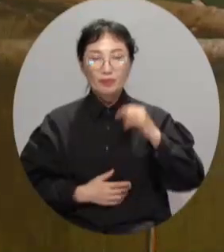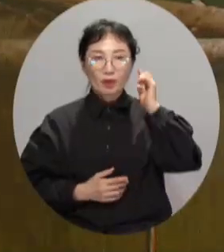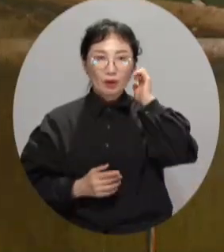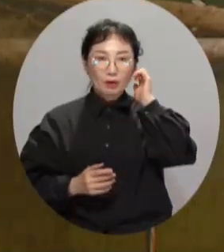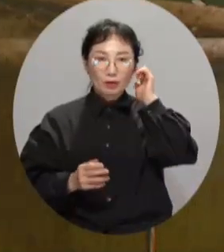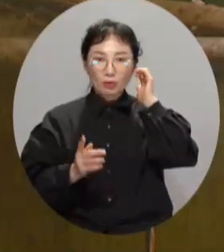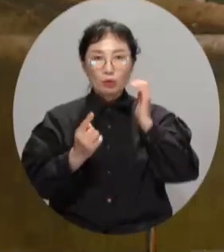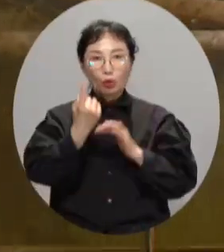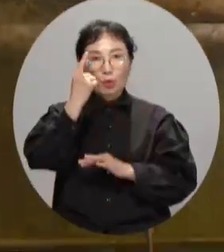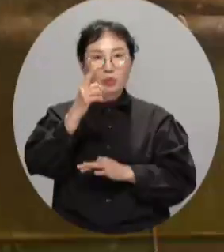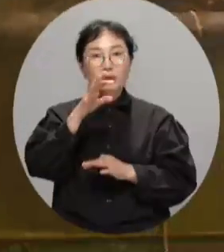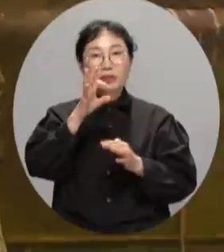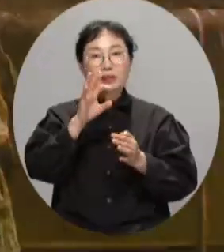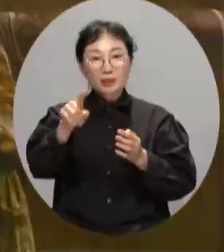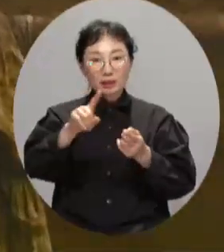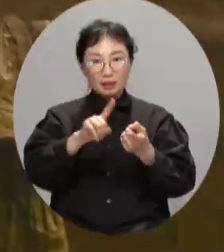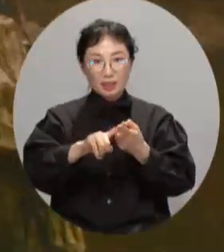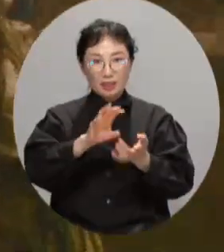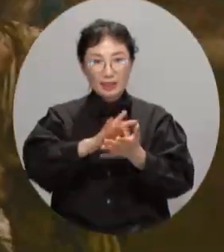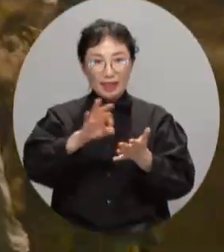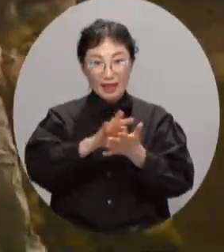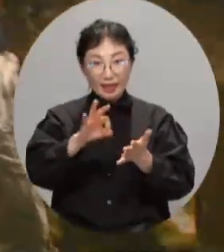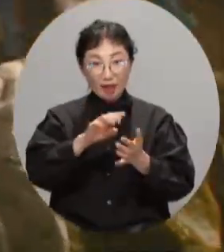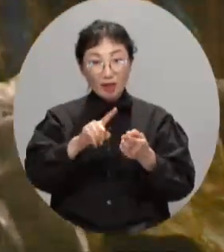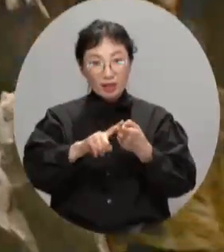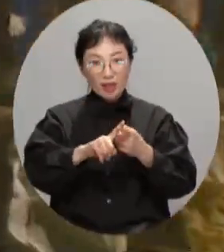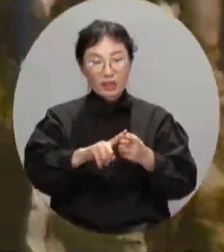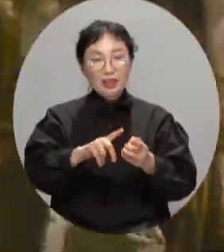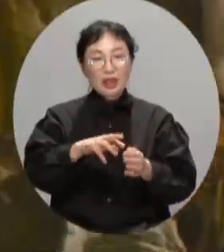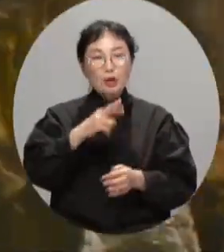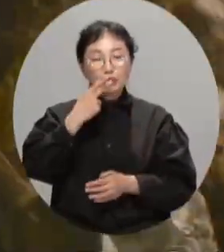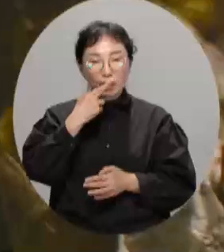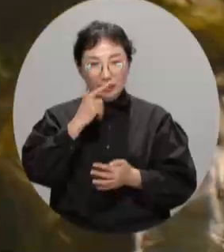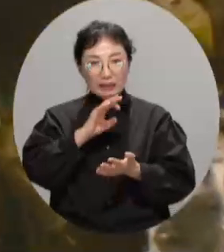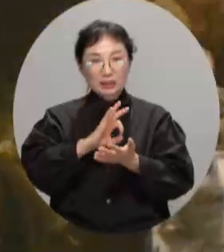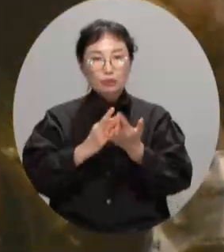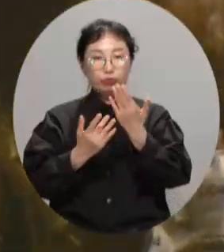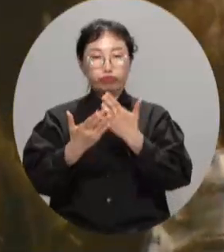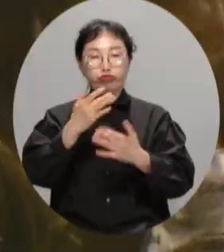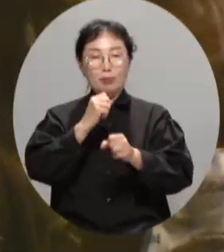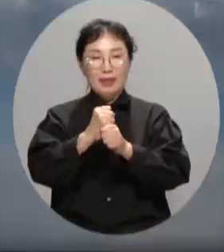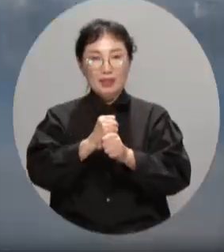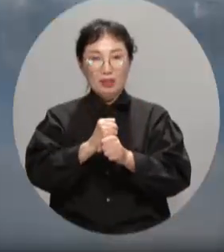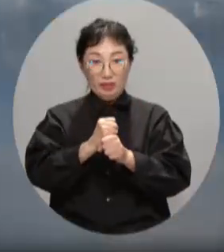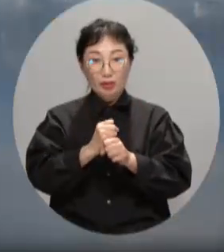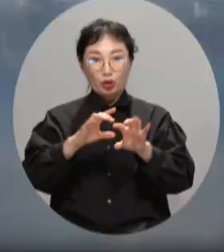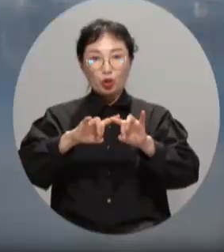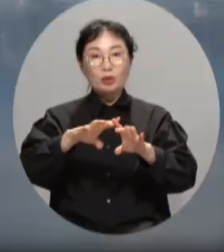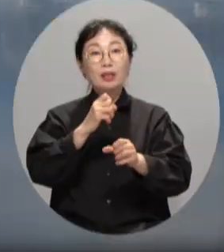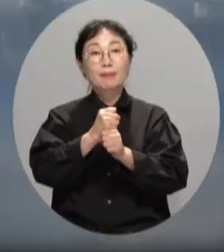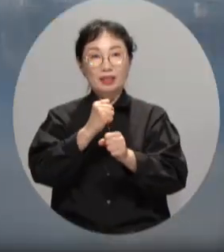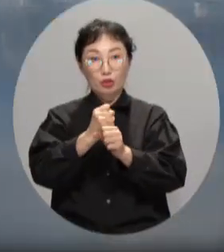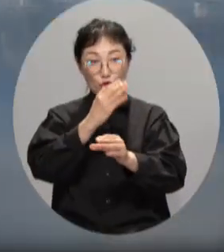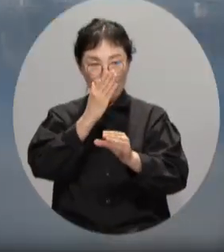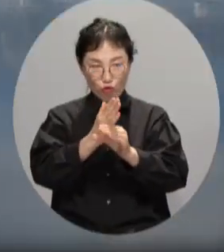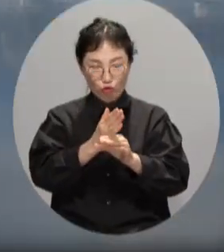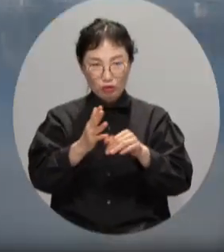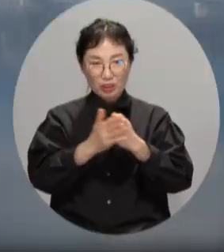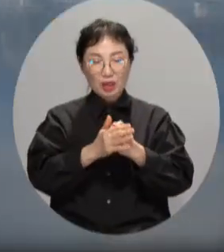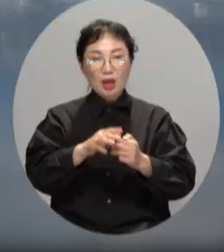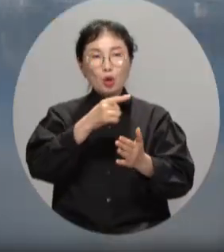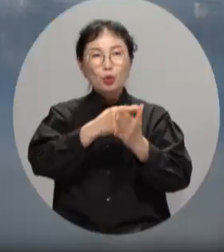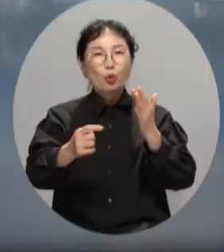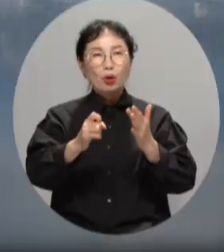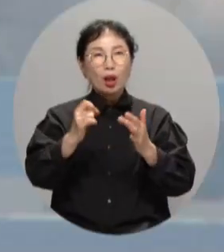고형 연료 SRF 시설은 쓰고 버린 플라스틱 등을 태워 에너지원을 만듭니다. 유해성 논란에